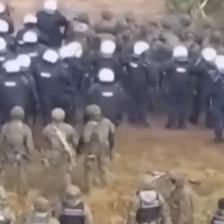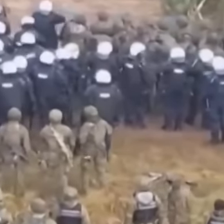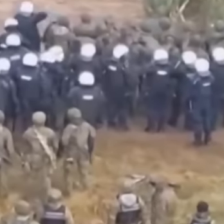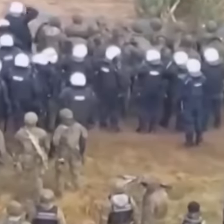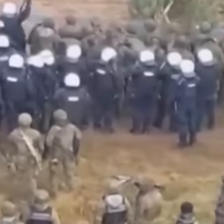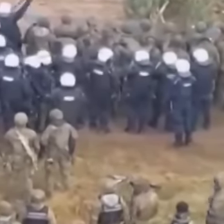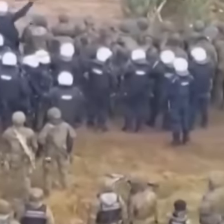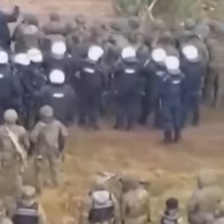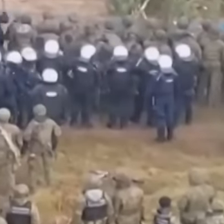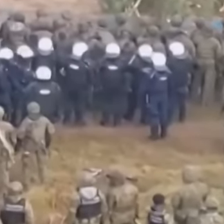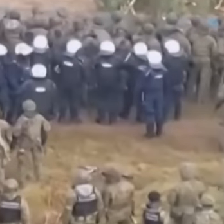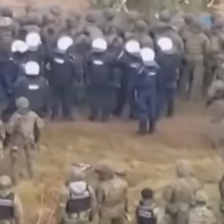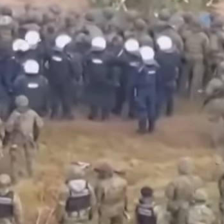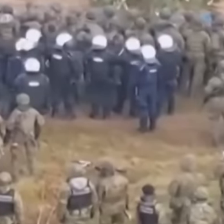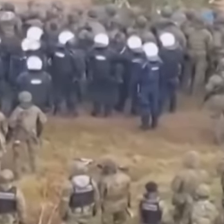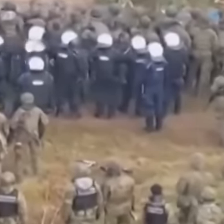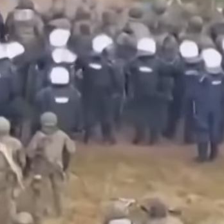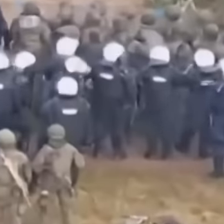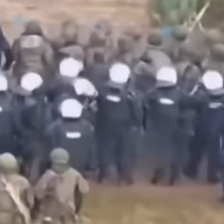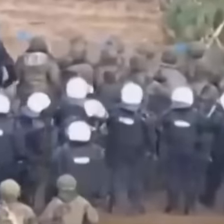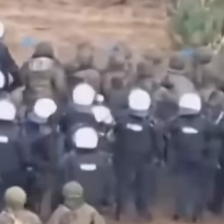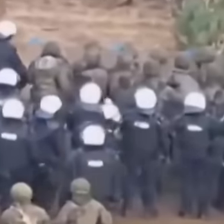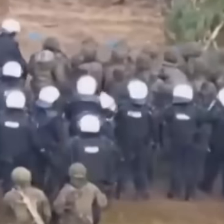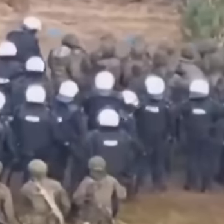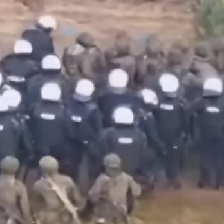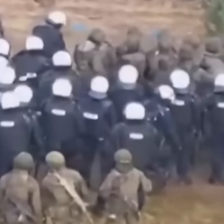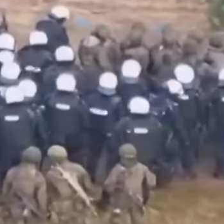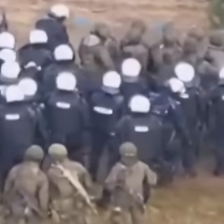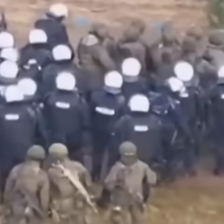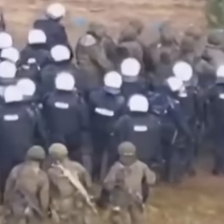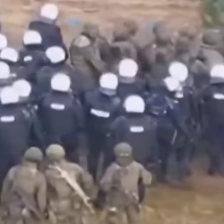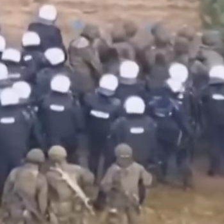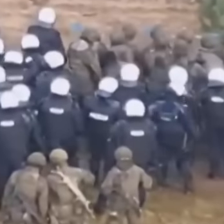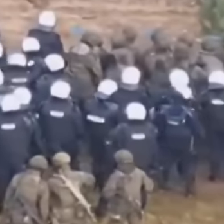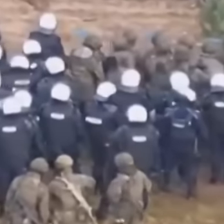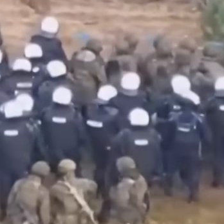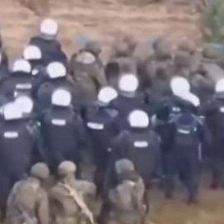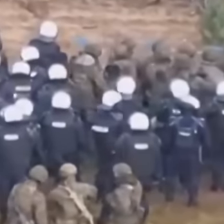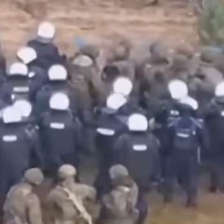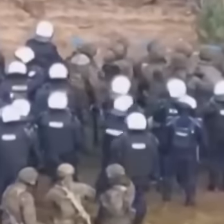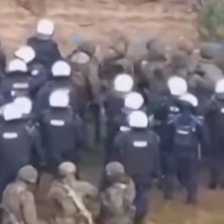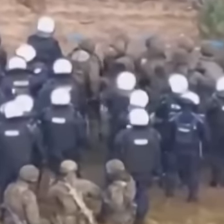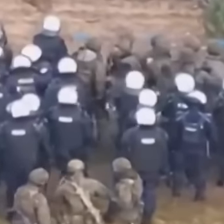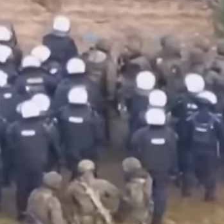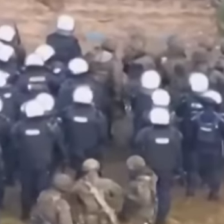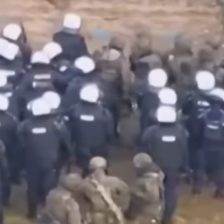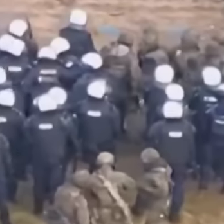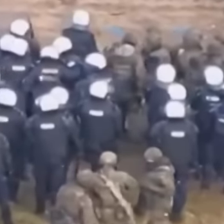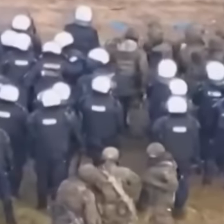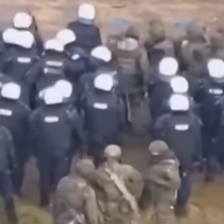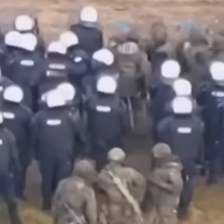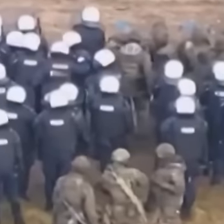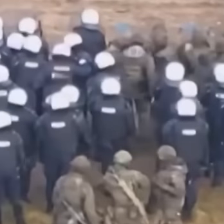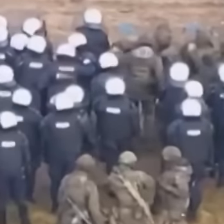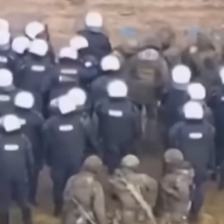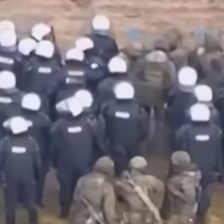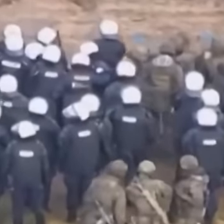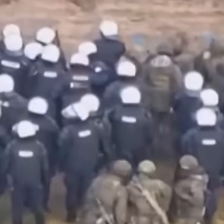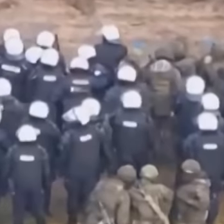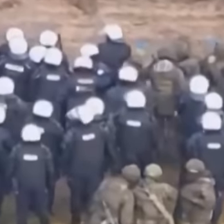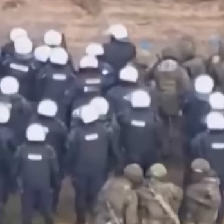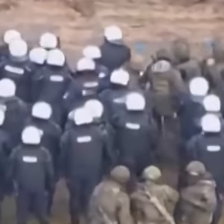gdyby żołnierze się bronili, to tamci by nie dźgali. No przecież żołnierz ma karabin, ma przewagę nad facetem z kijem, nawet z nożem.